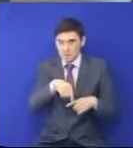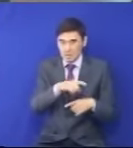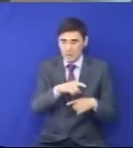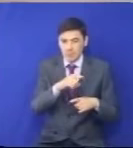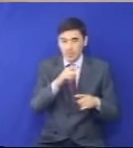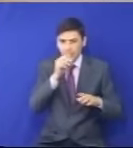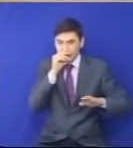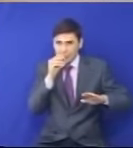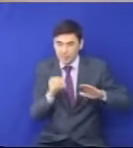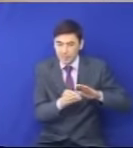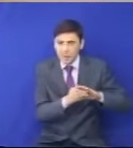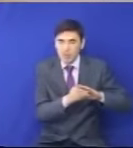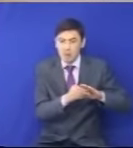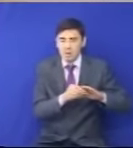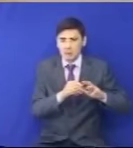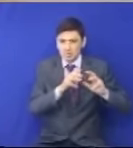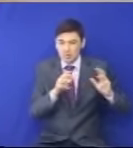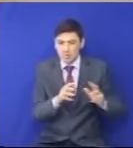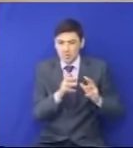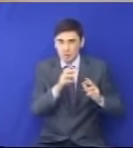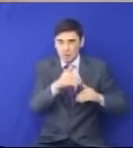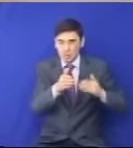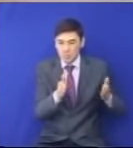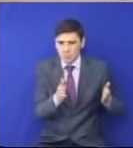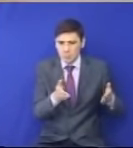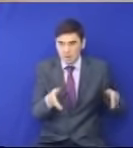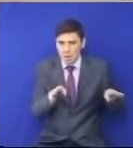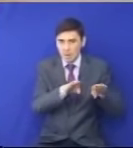подвалда бірнеше қорапқа салынған кітаптар шықты, соның ішіндегі жаңағы